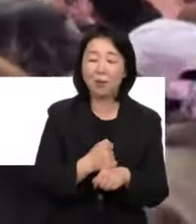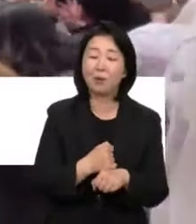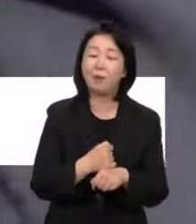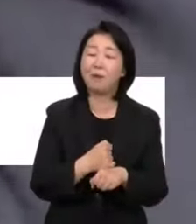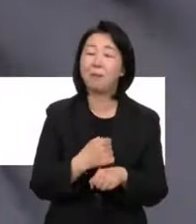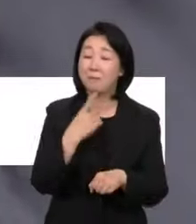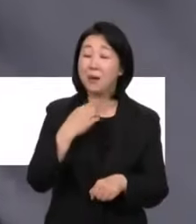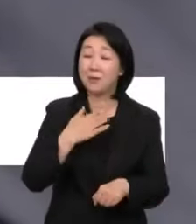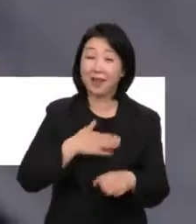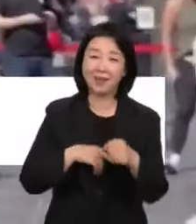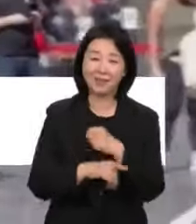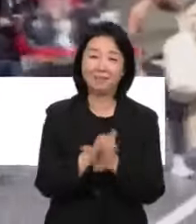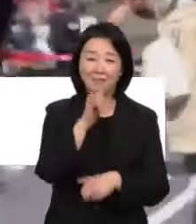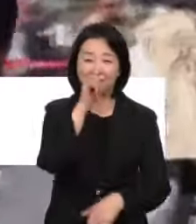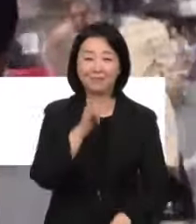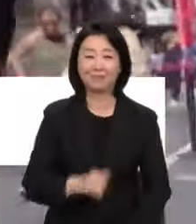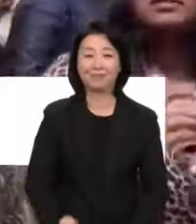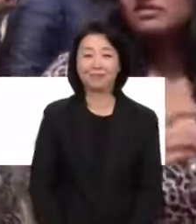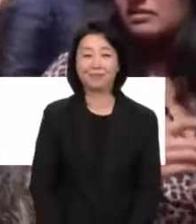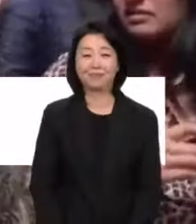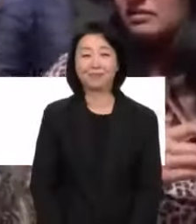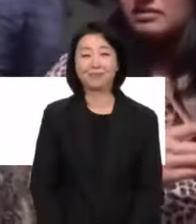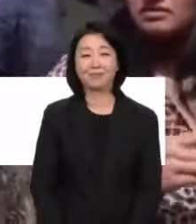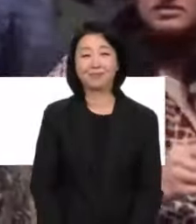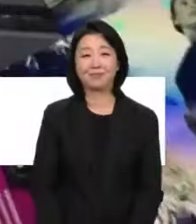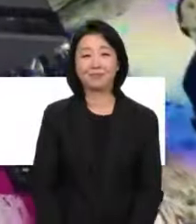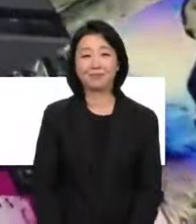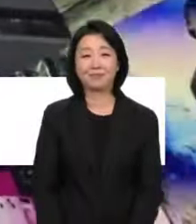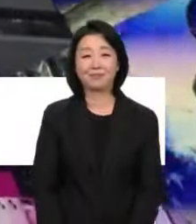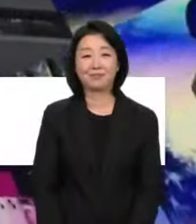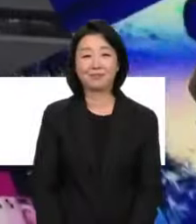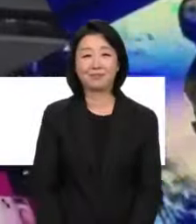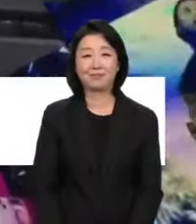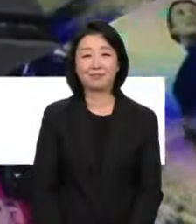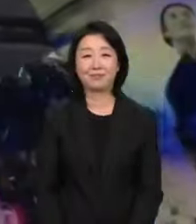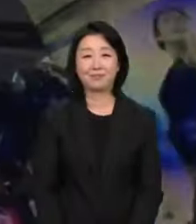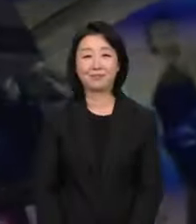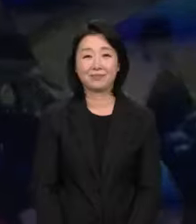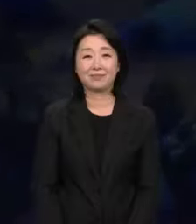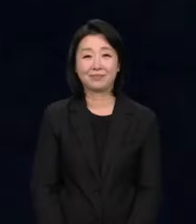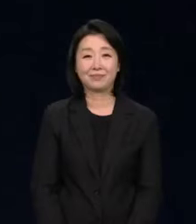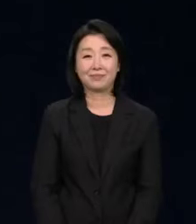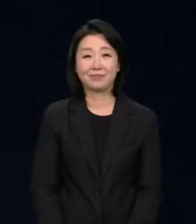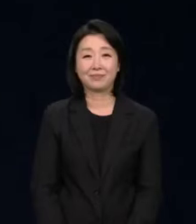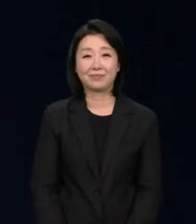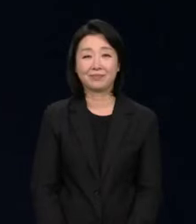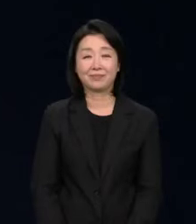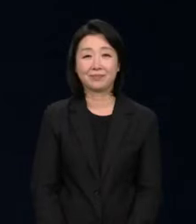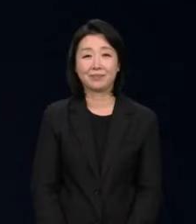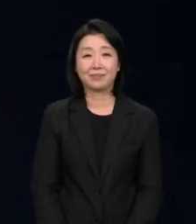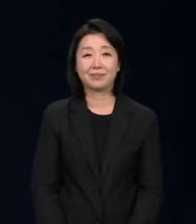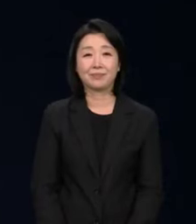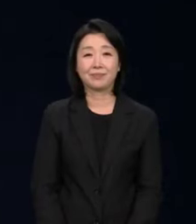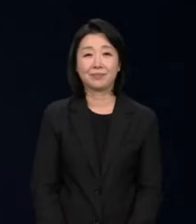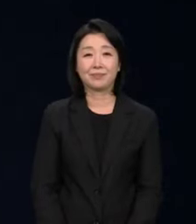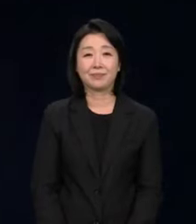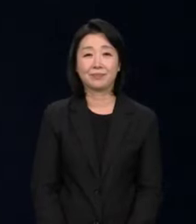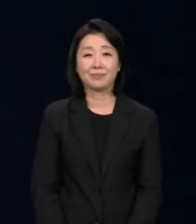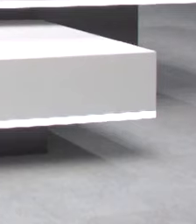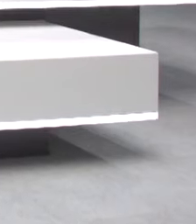together. I think that's historical for us. Yeah, that's primarily it. 워싱턴에서 JTBC 김필규입니다.